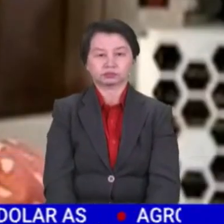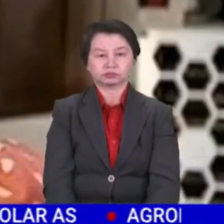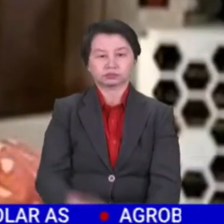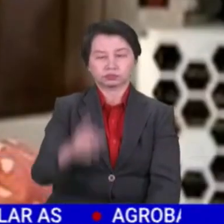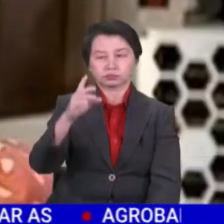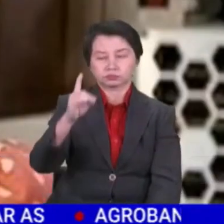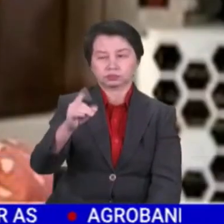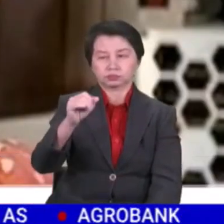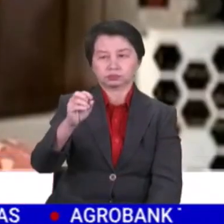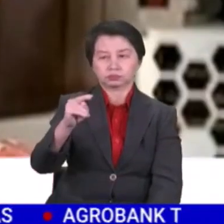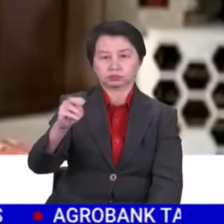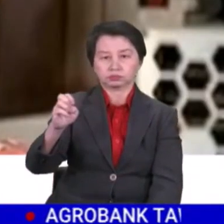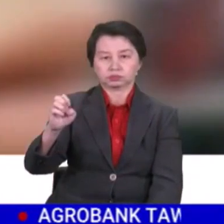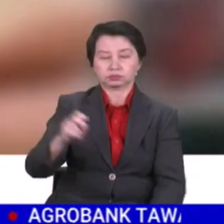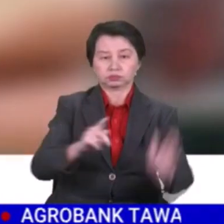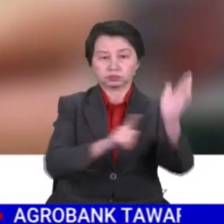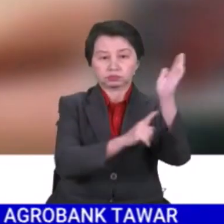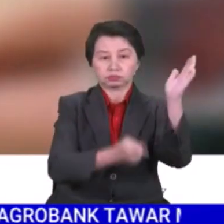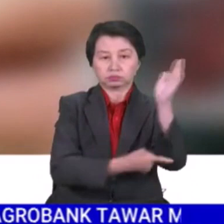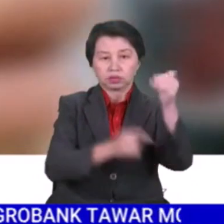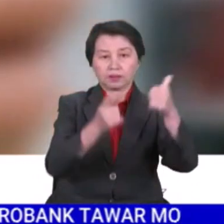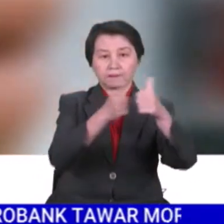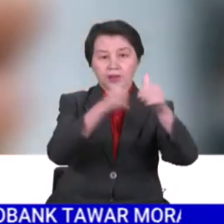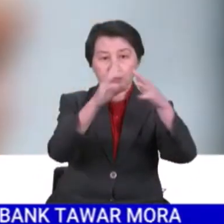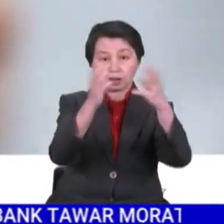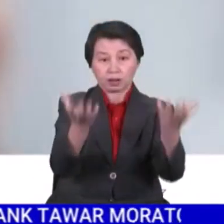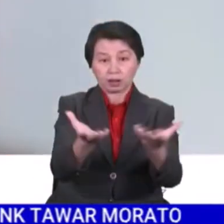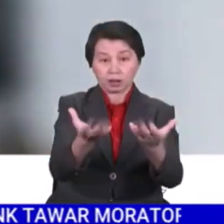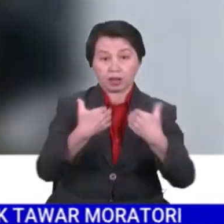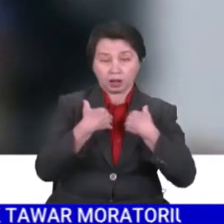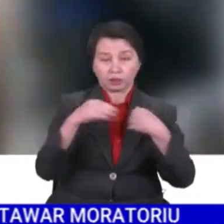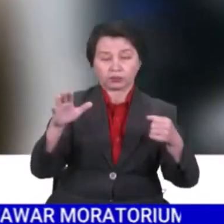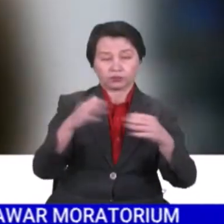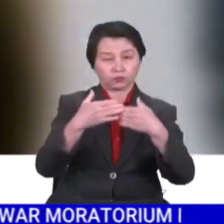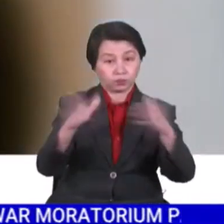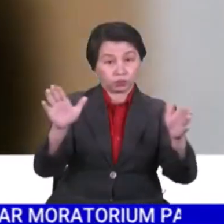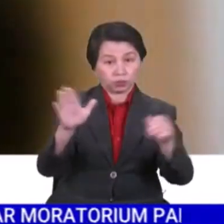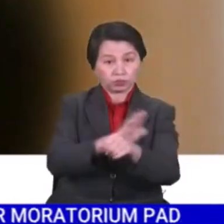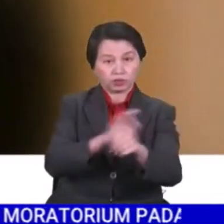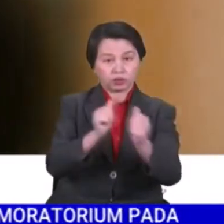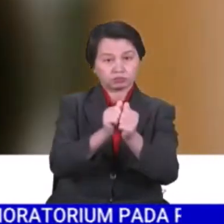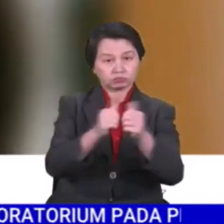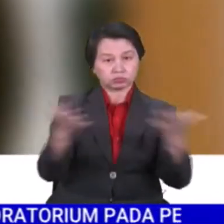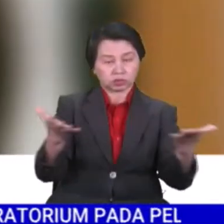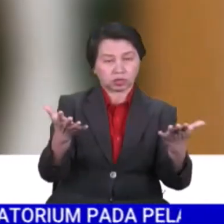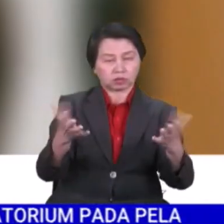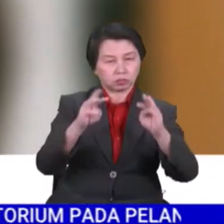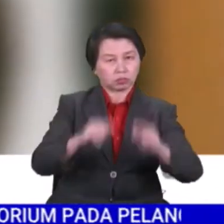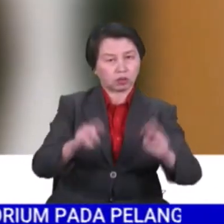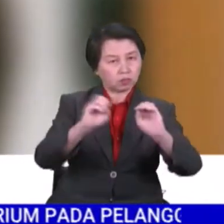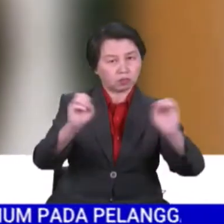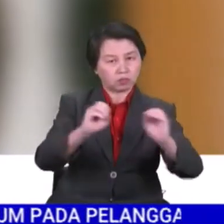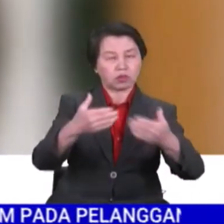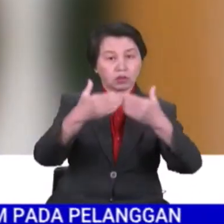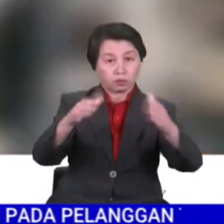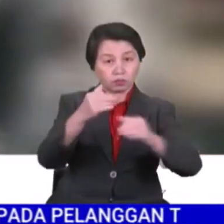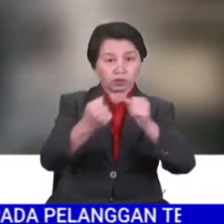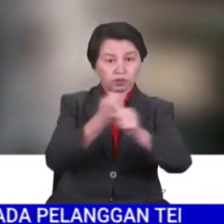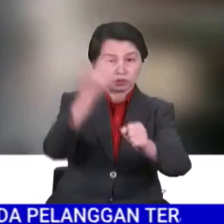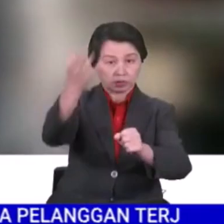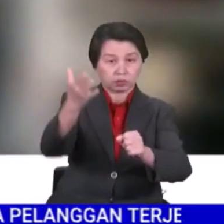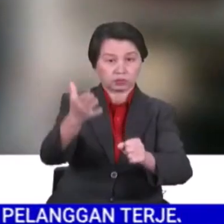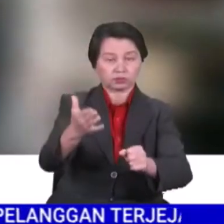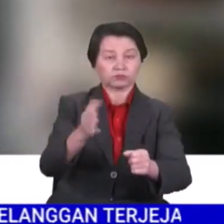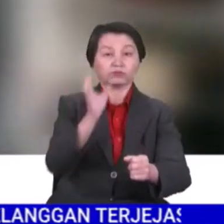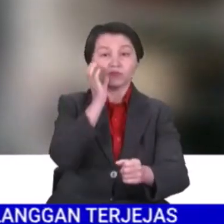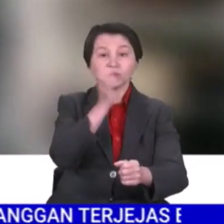Donna Cyber Cafe di Dubai menjadi kafe pertama di dunia beroperasi sepenuhnya tanpa bantuan manusia. Bakal dibuka pada tahun depan,